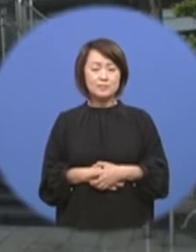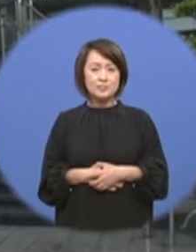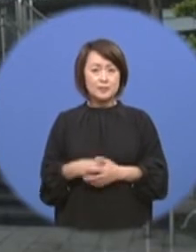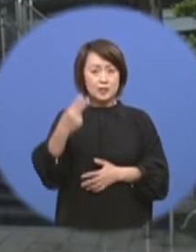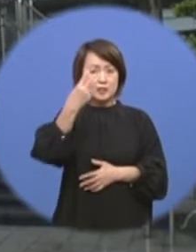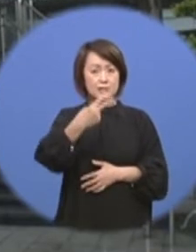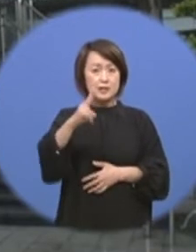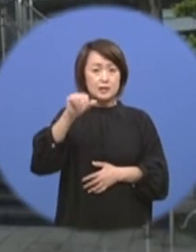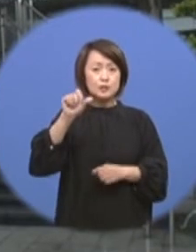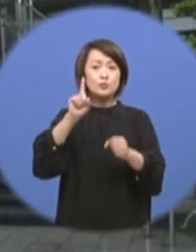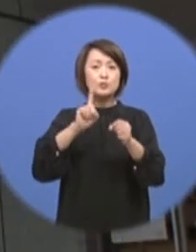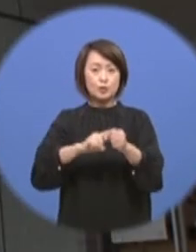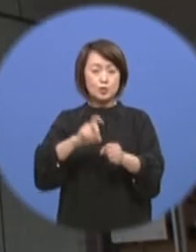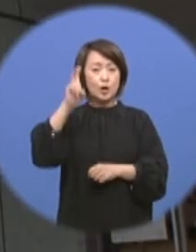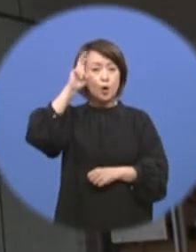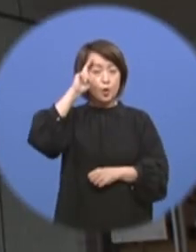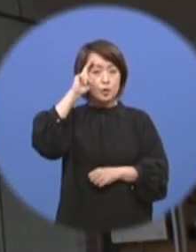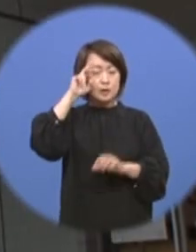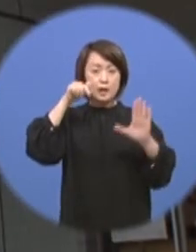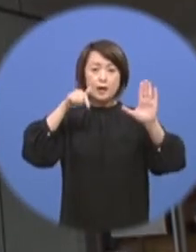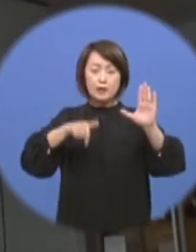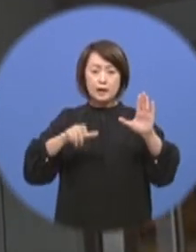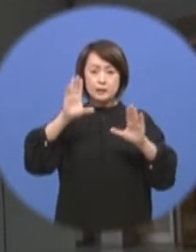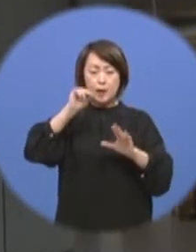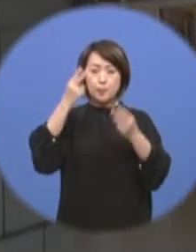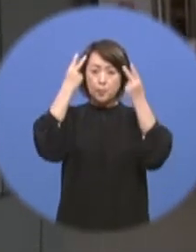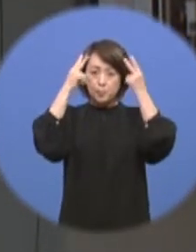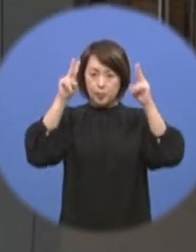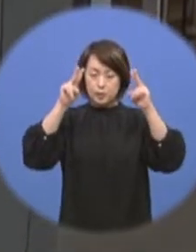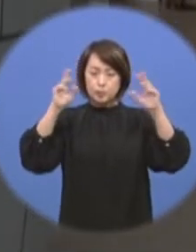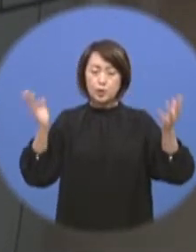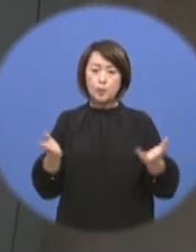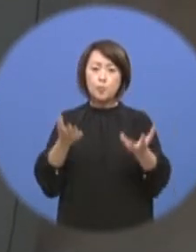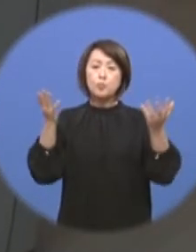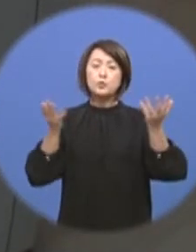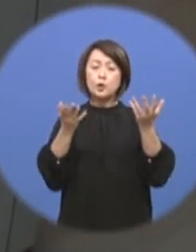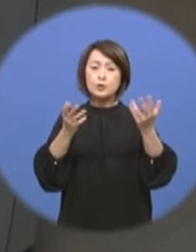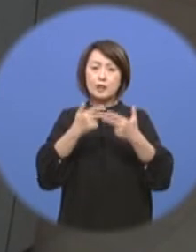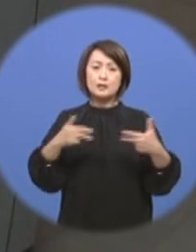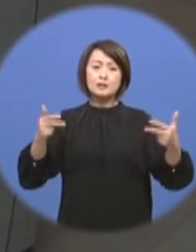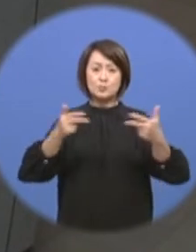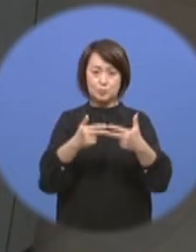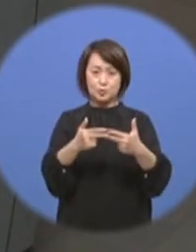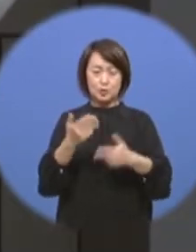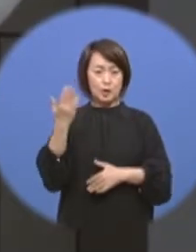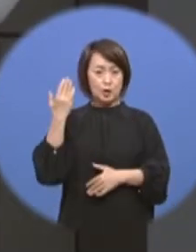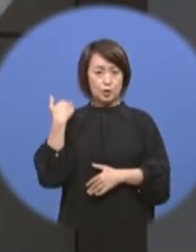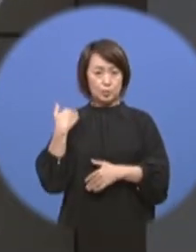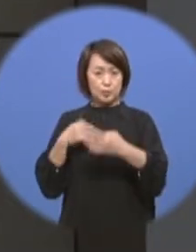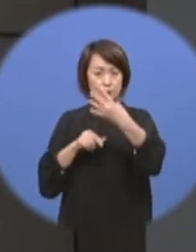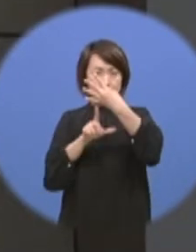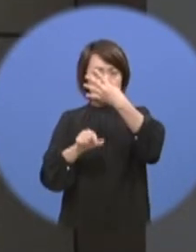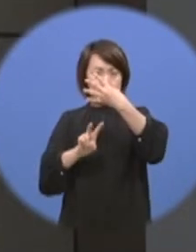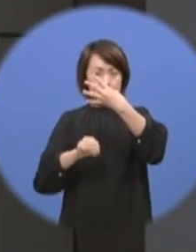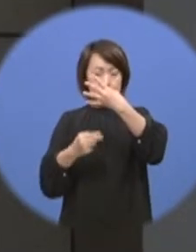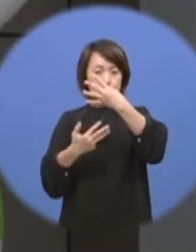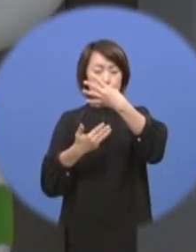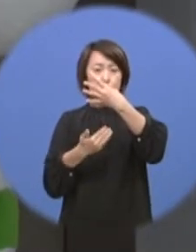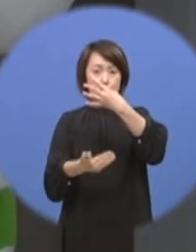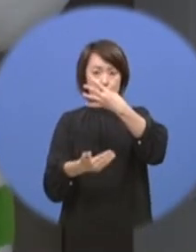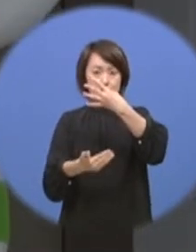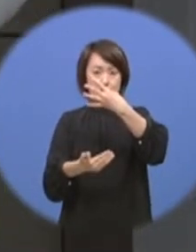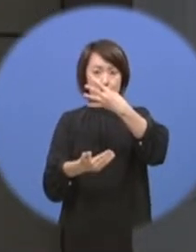2025年大阪関西万博機運醸成シンポジウムは4月29日に和歌山市の